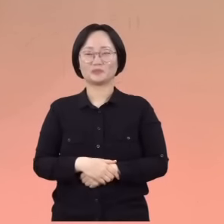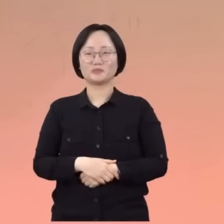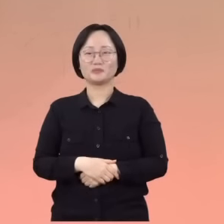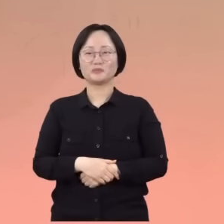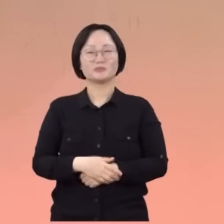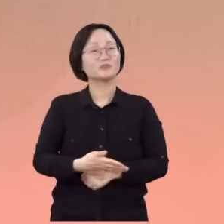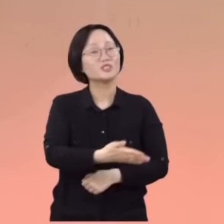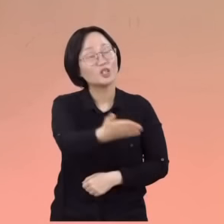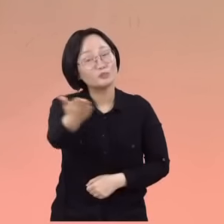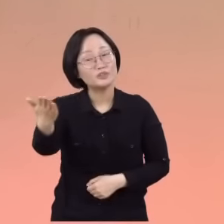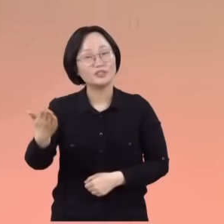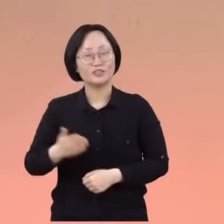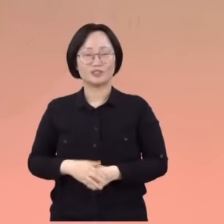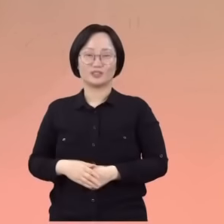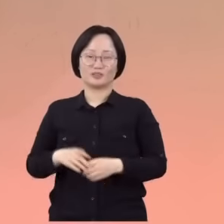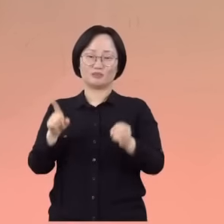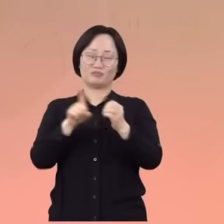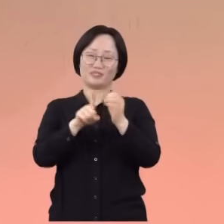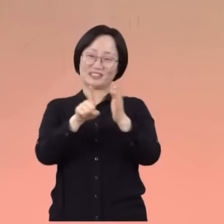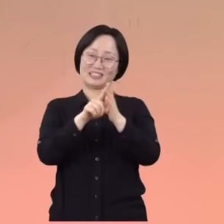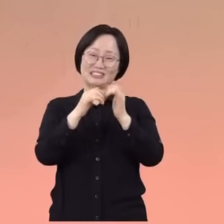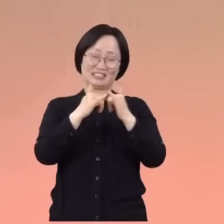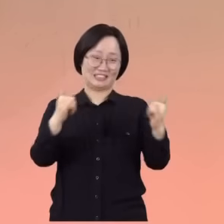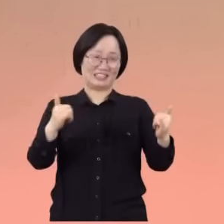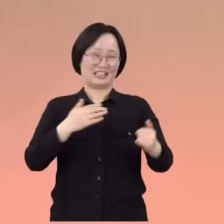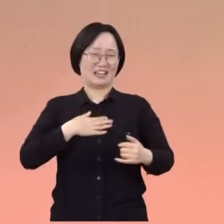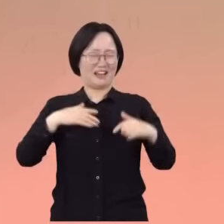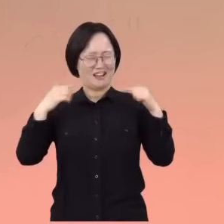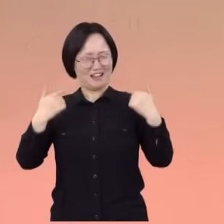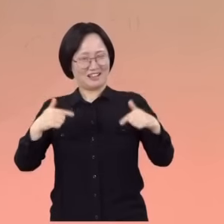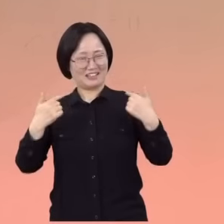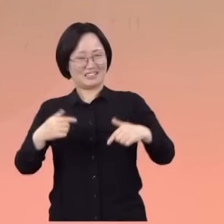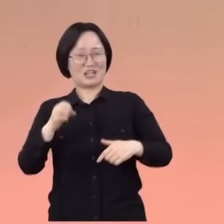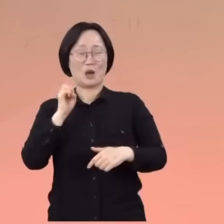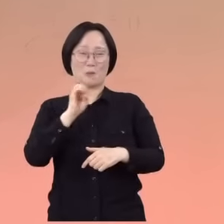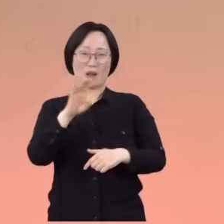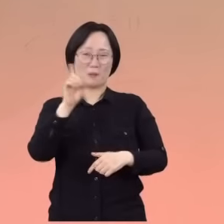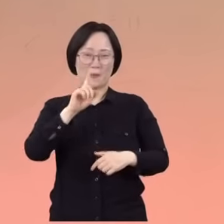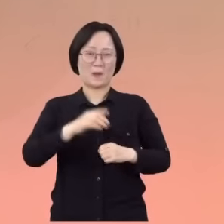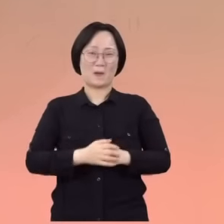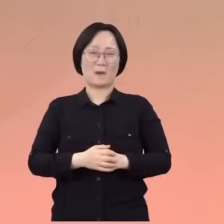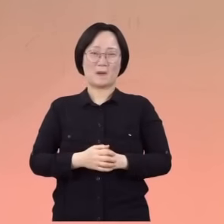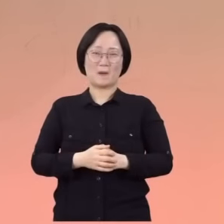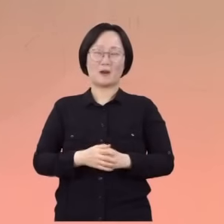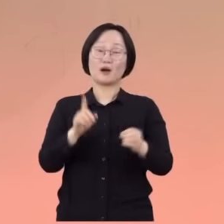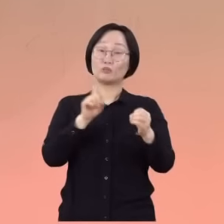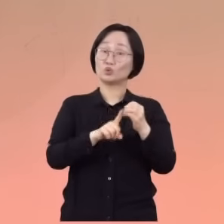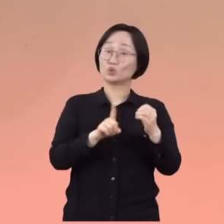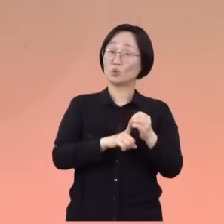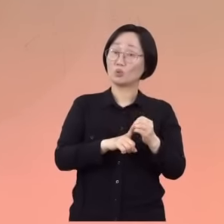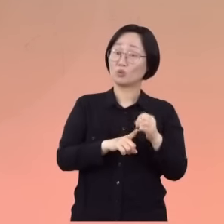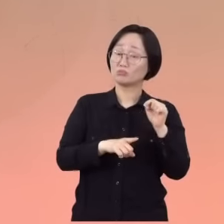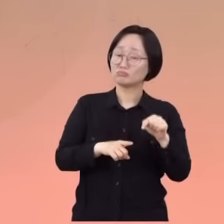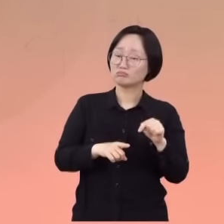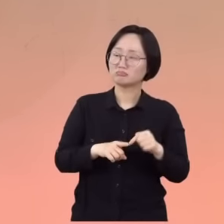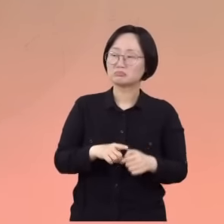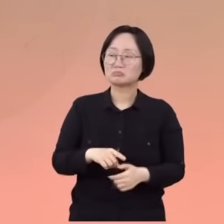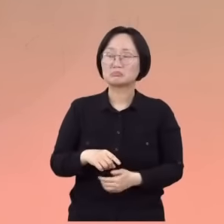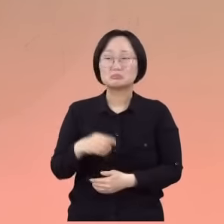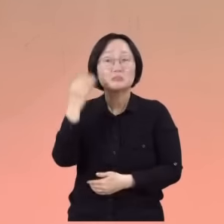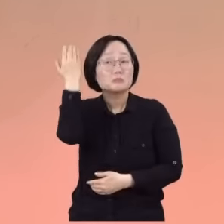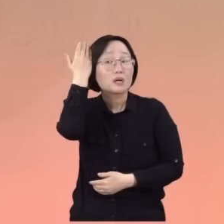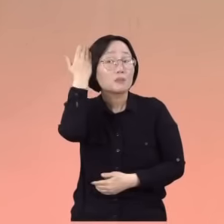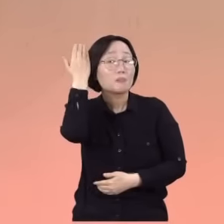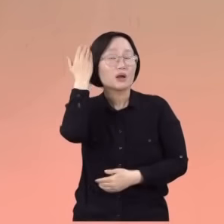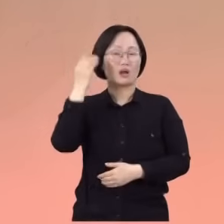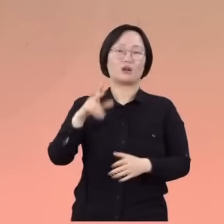늘 불자님들께 말씀드리지만 불교는 지식의 종교가 아니에요 우리